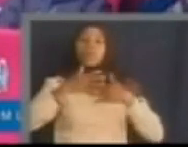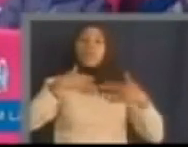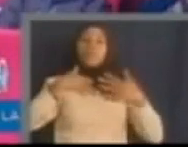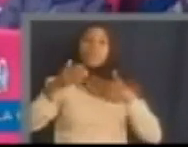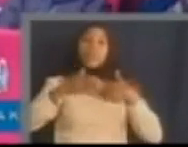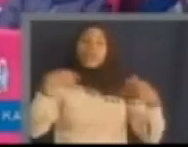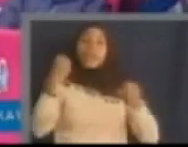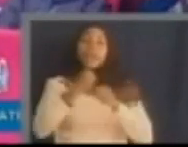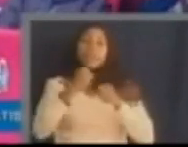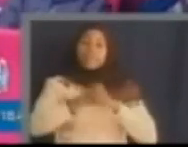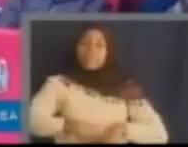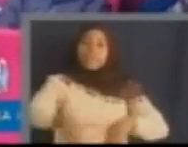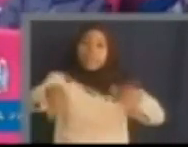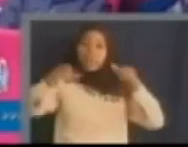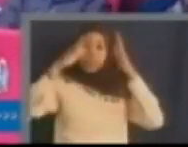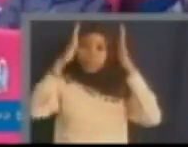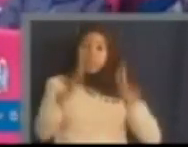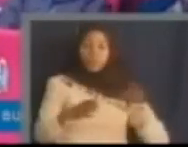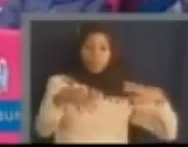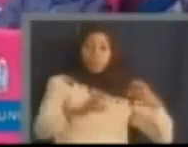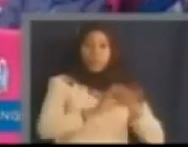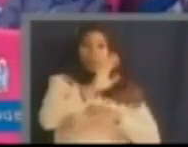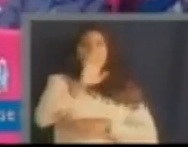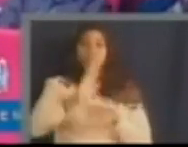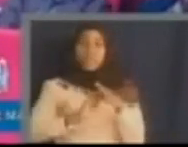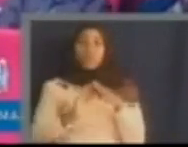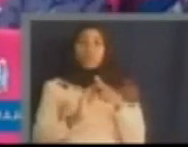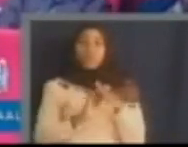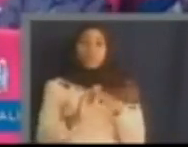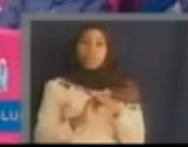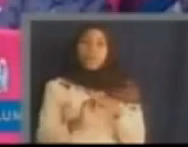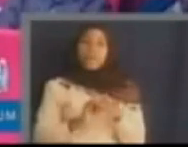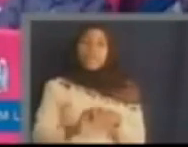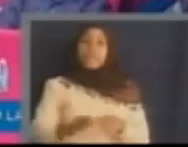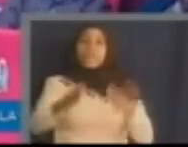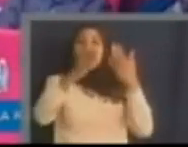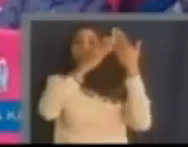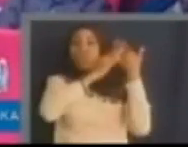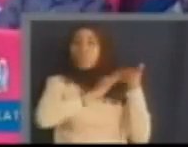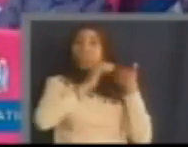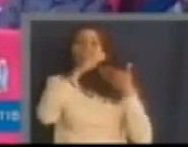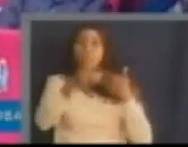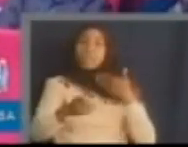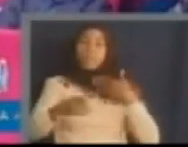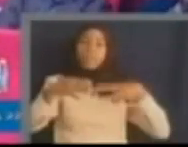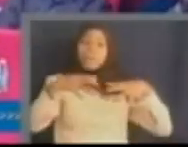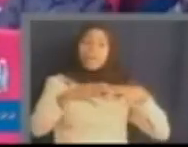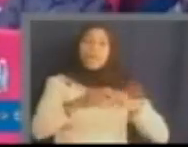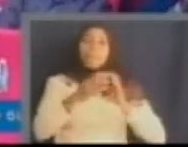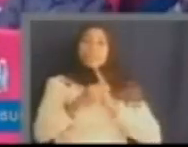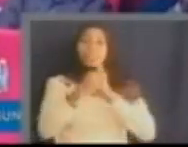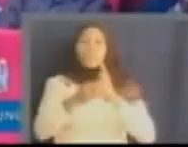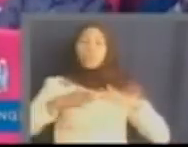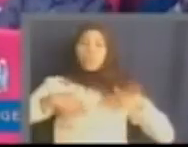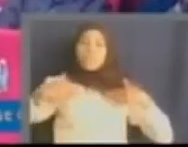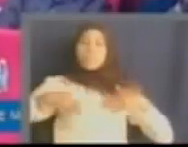zake. Kutokana na jukumu hili, kamati ya uongozi inaweza kupendekeza marekebisho katika kanuni